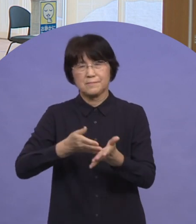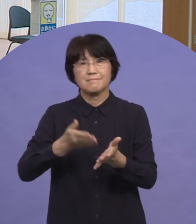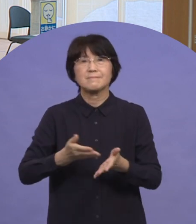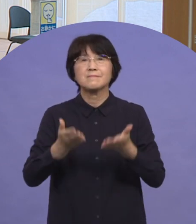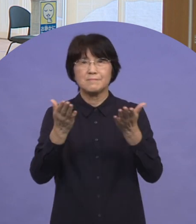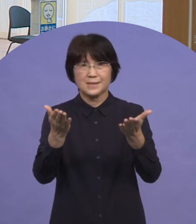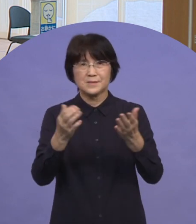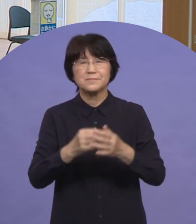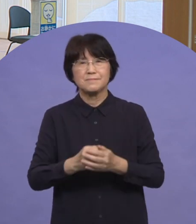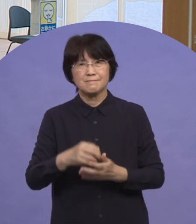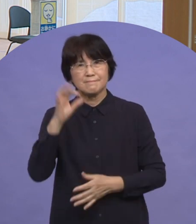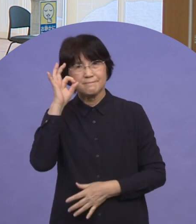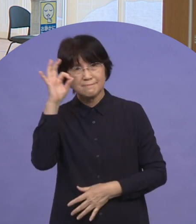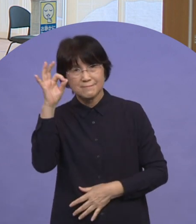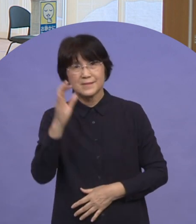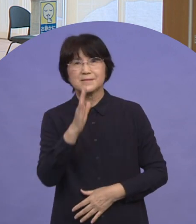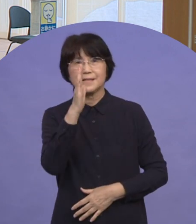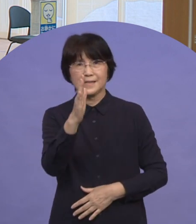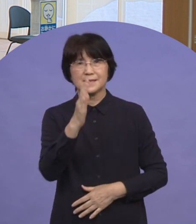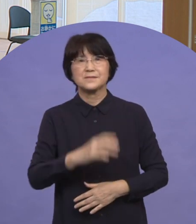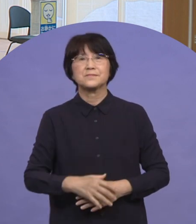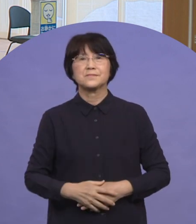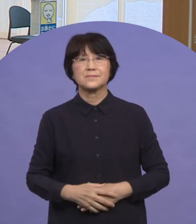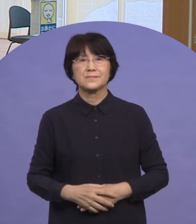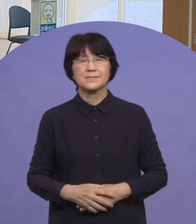ちらもご確認ください。